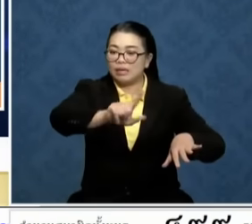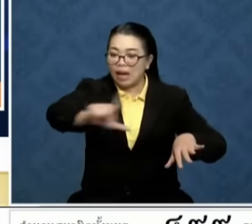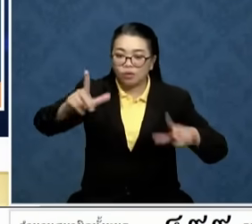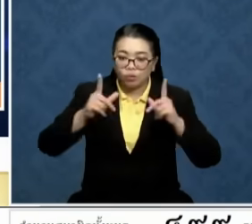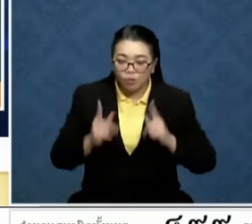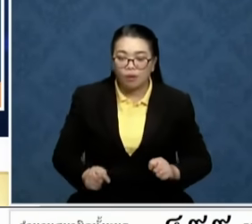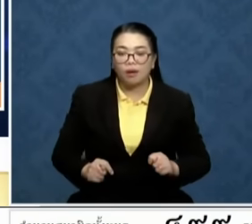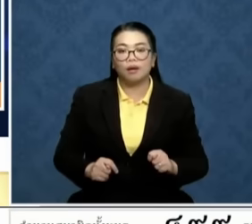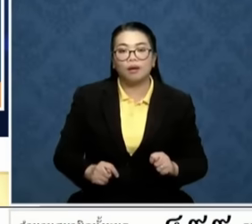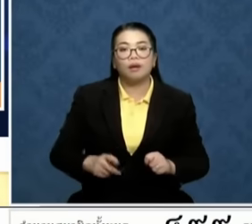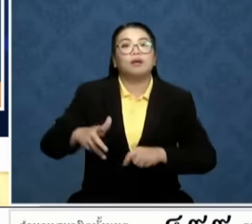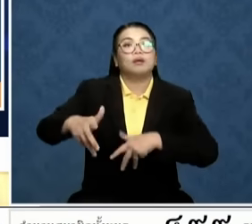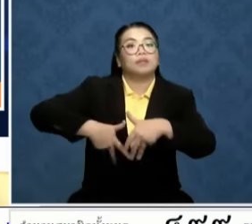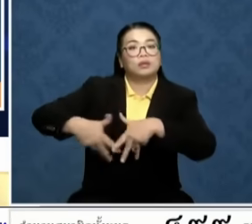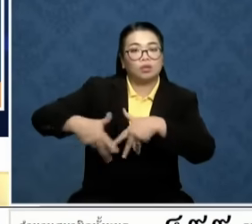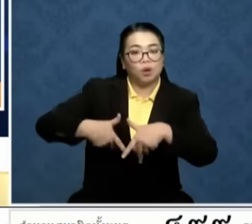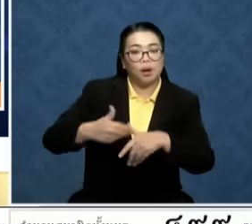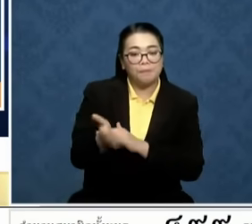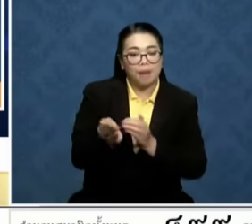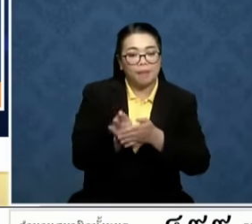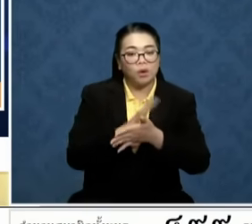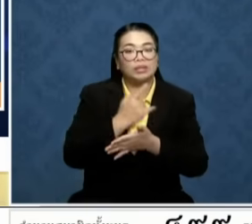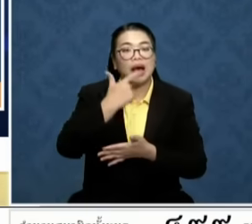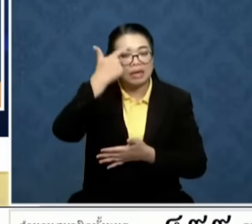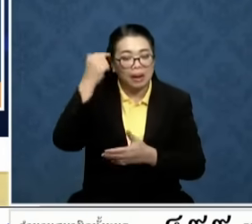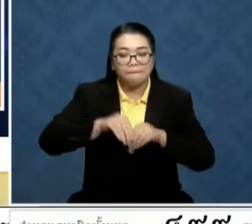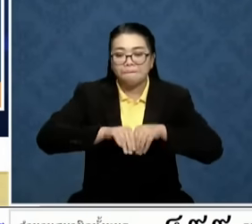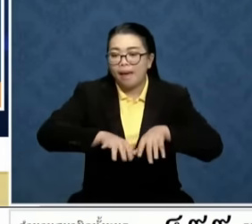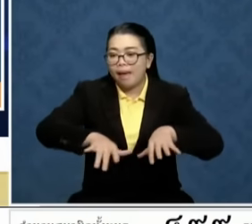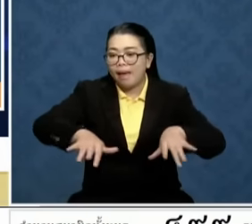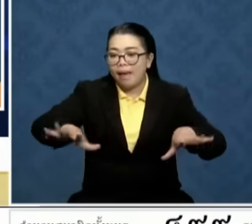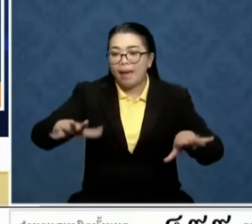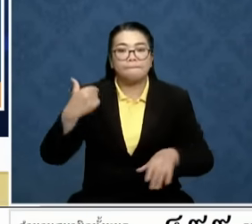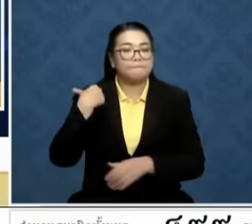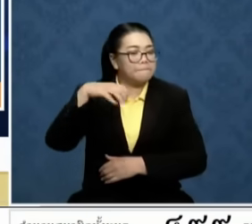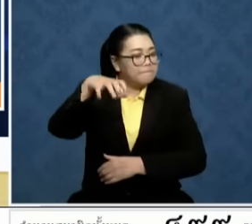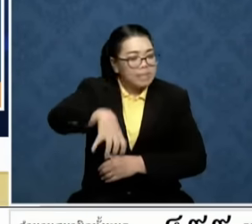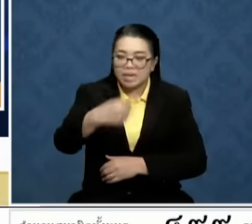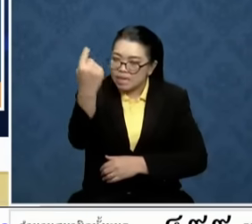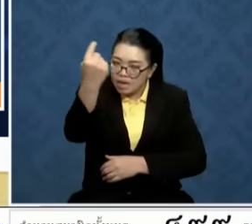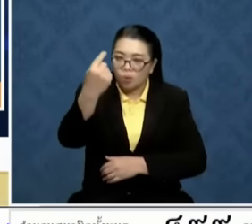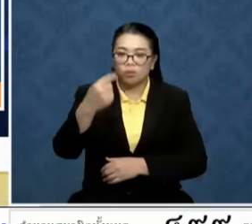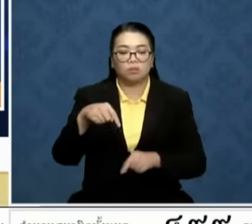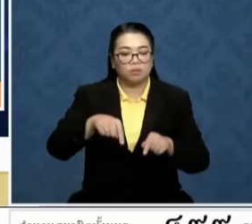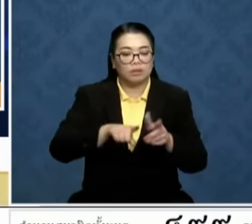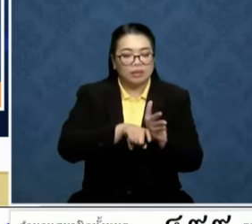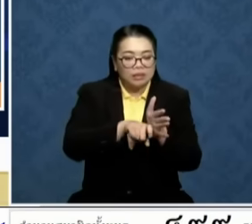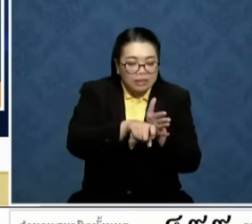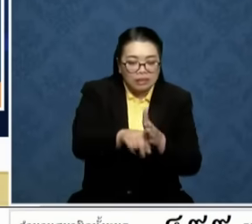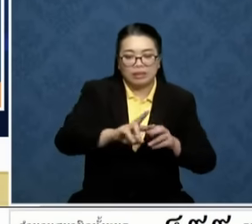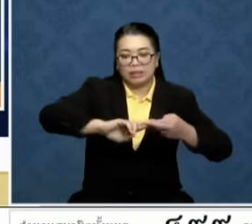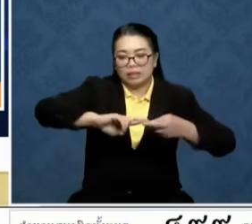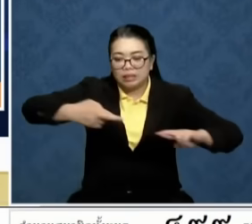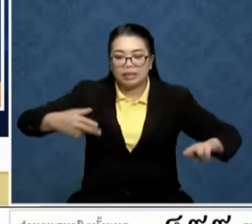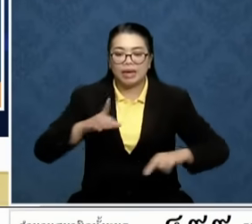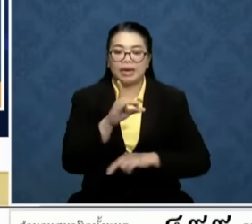เนี่ยประชากรปลาหมอสีคางดำที่แพร่ระบาดในประเทศไทยมีแหล่งที่มาเดียวกันะมันเจอครั้ง